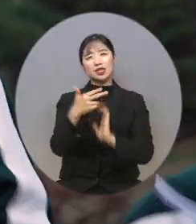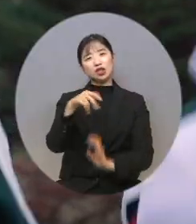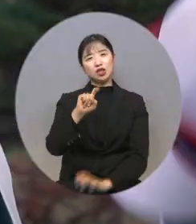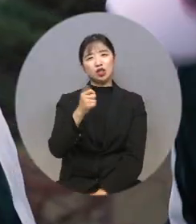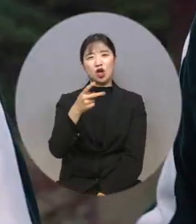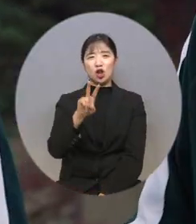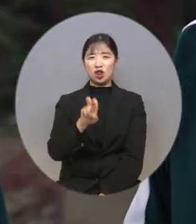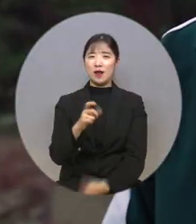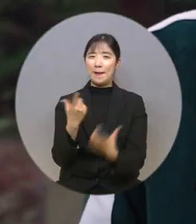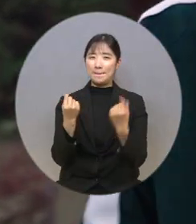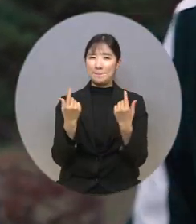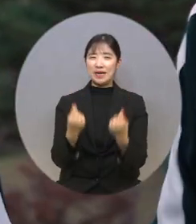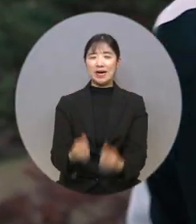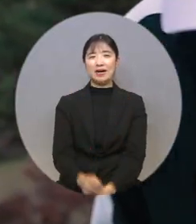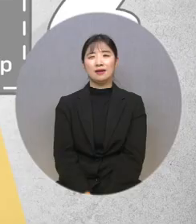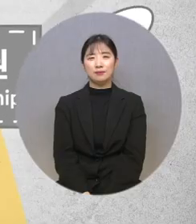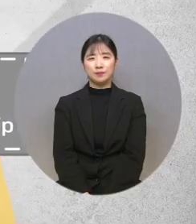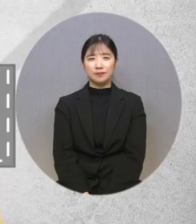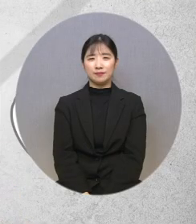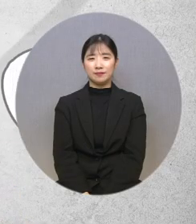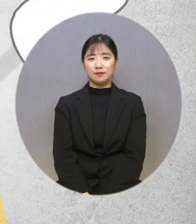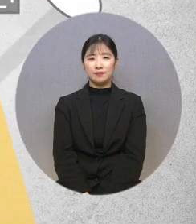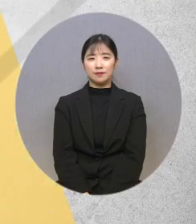밤 터보! 밤 터보! 밤 터보!